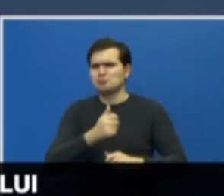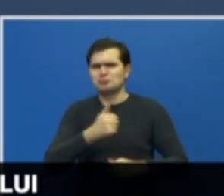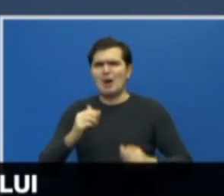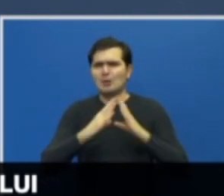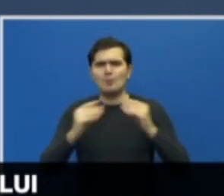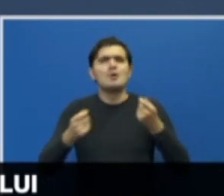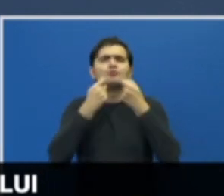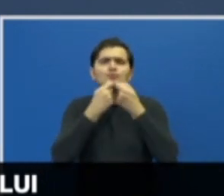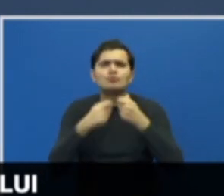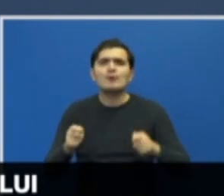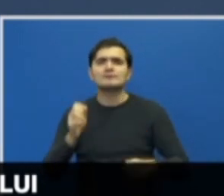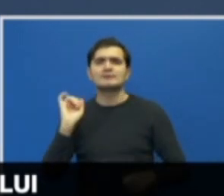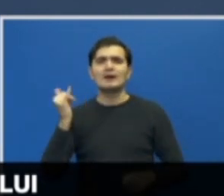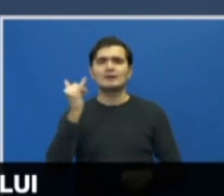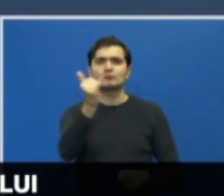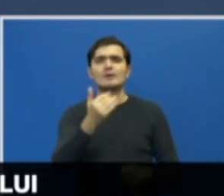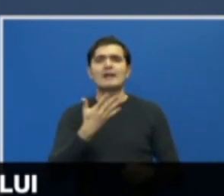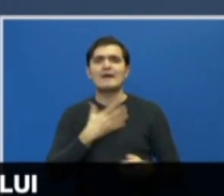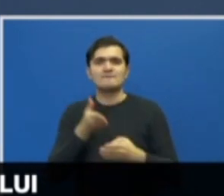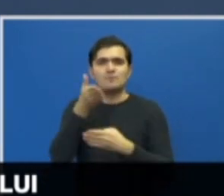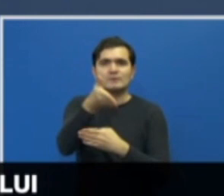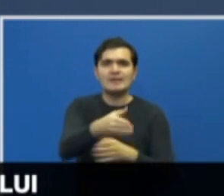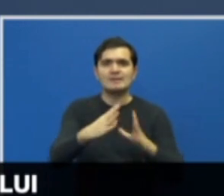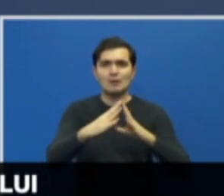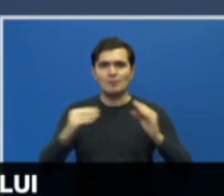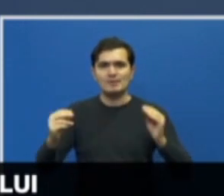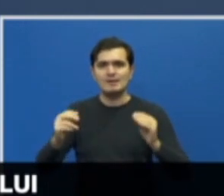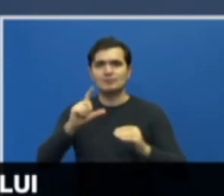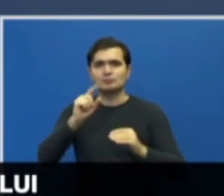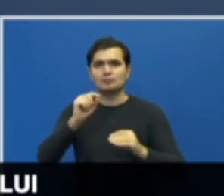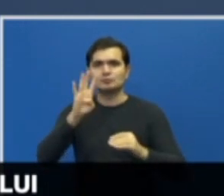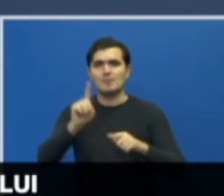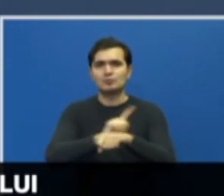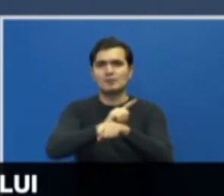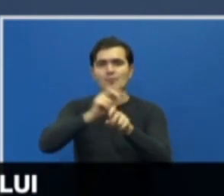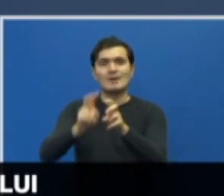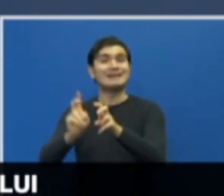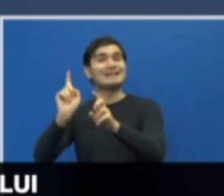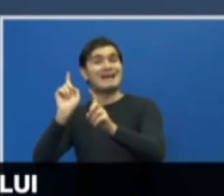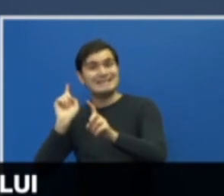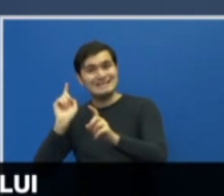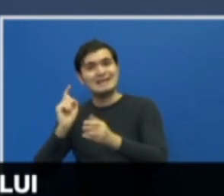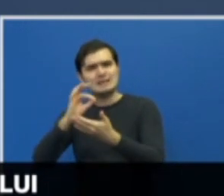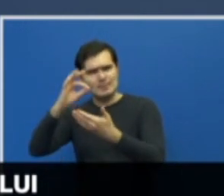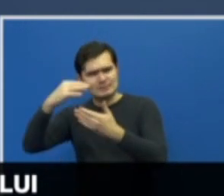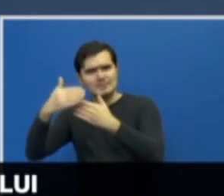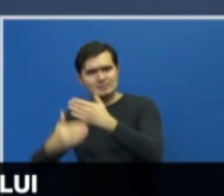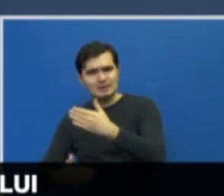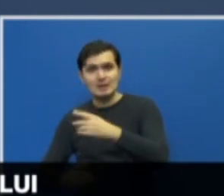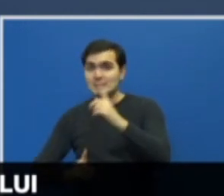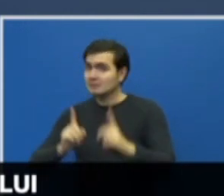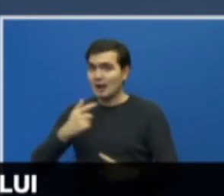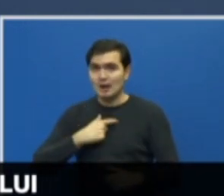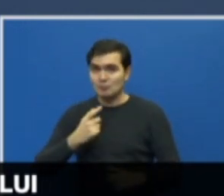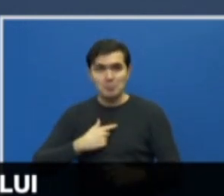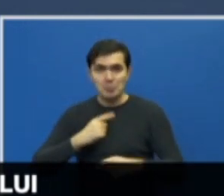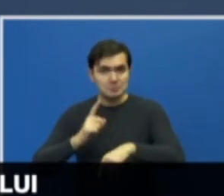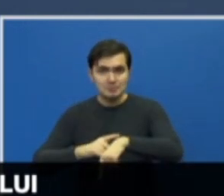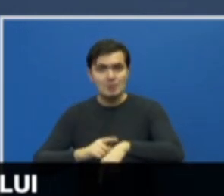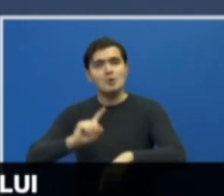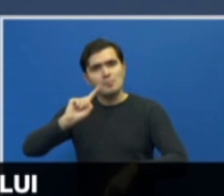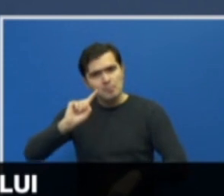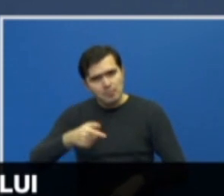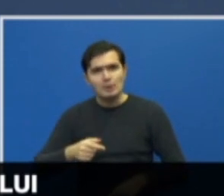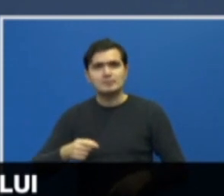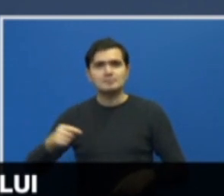cetățenie, de intrarea în România. Dacă nu reușesc să facă acest lucru, trebuie să-l completeze, pot să